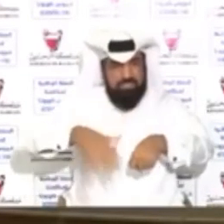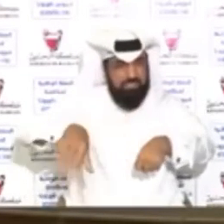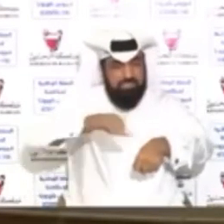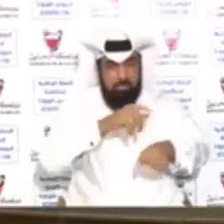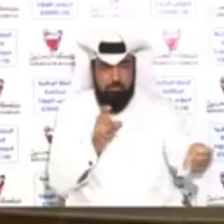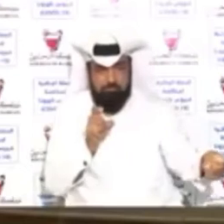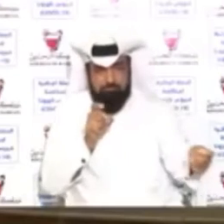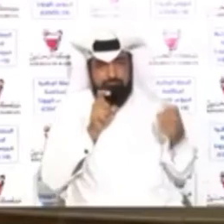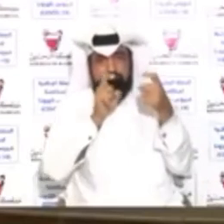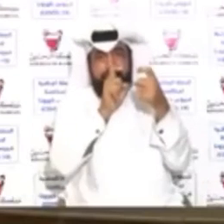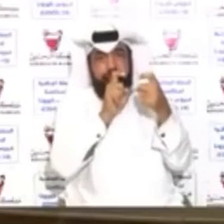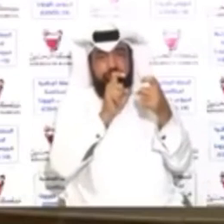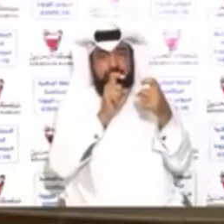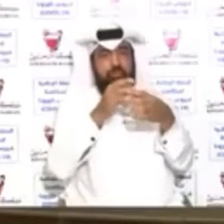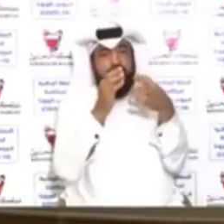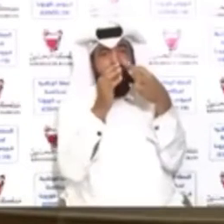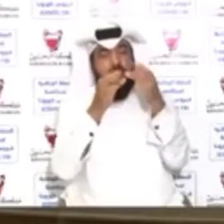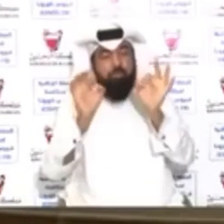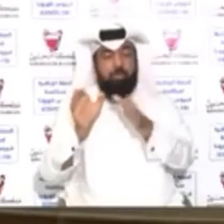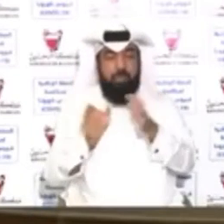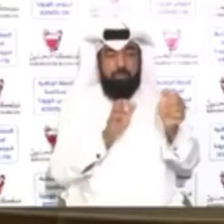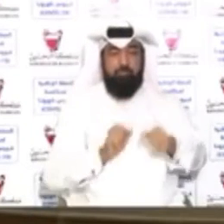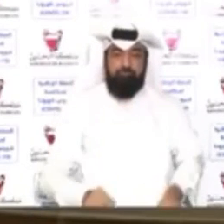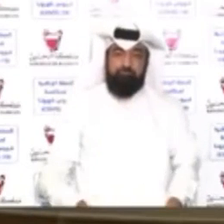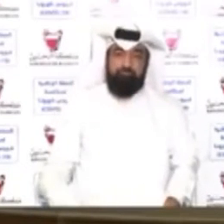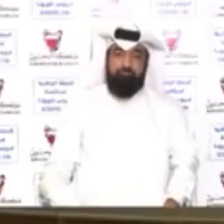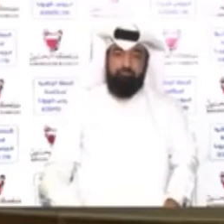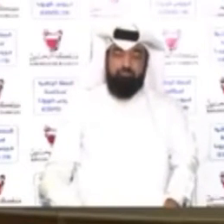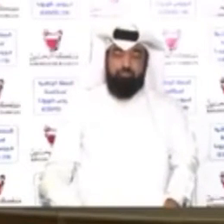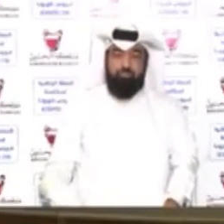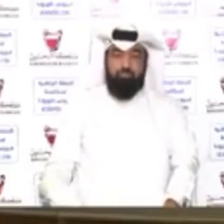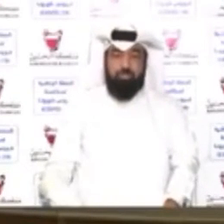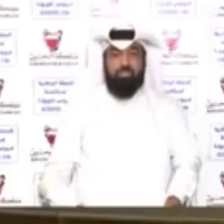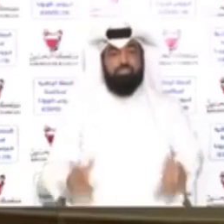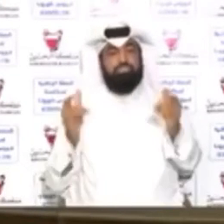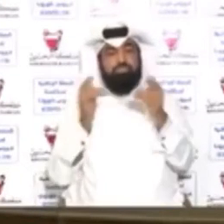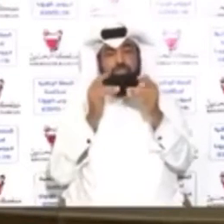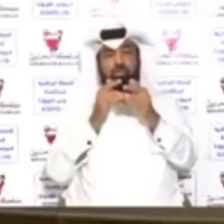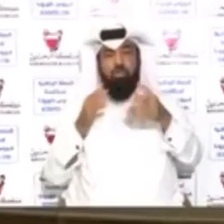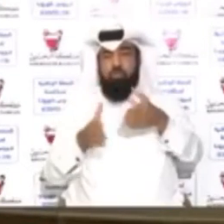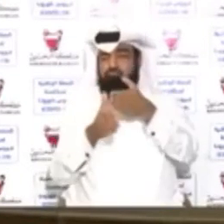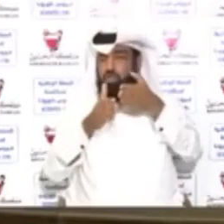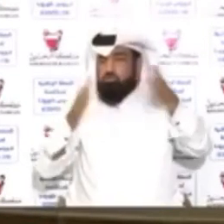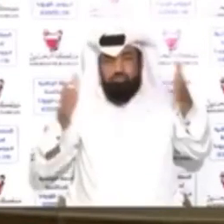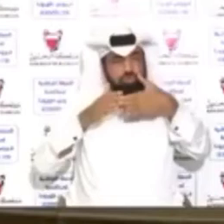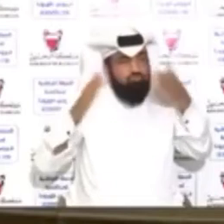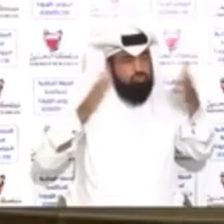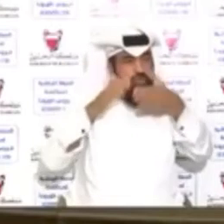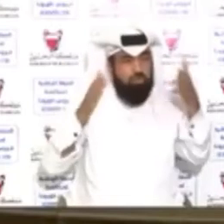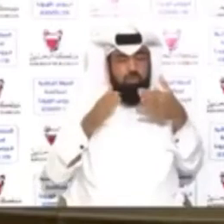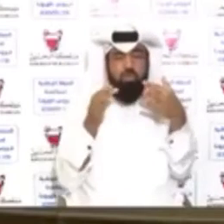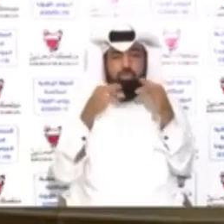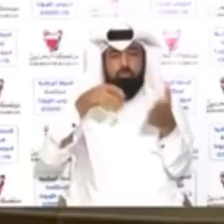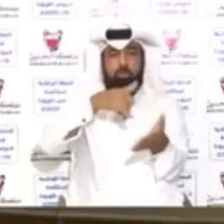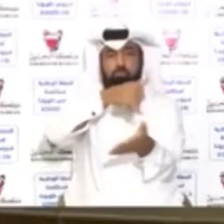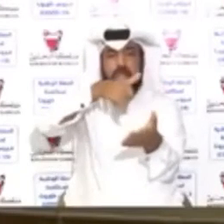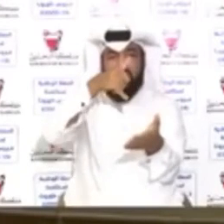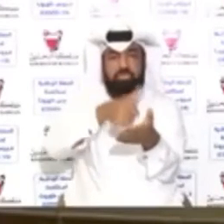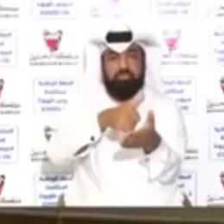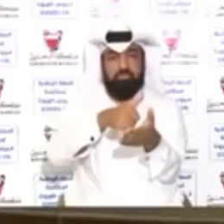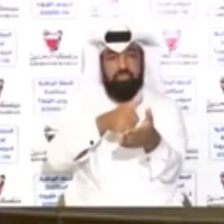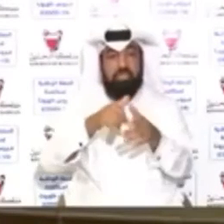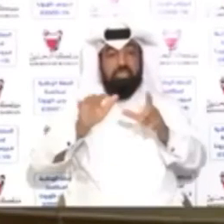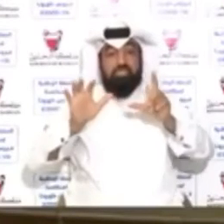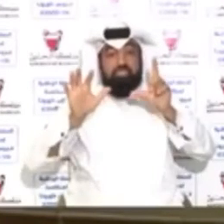عاليتين مع مختلف المستجدات. بلغت الطاقة الاستيعابية لمراكز العزل والعلاج الآن